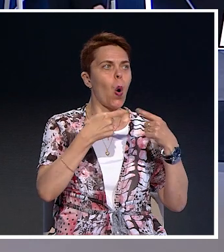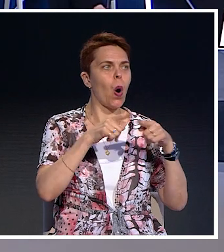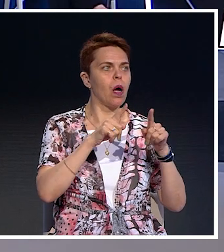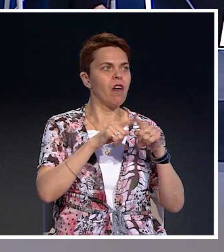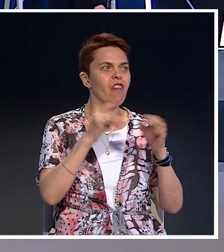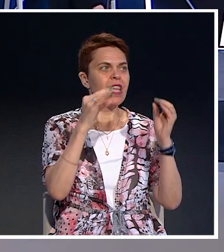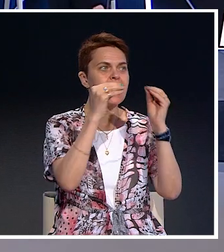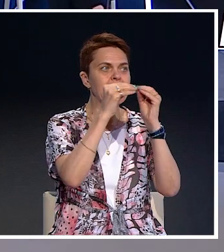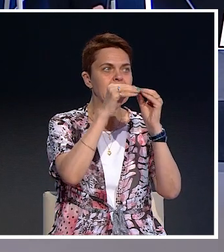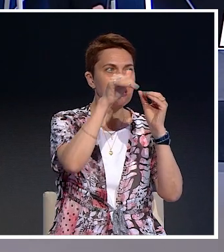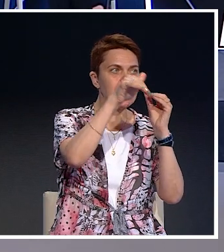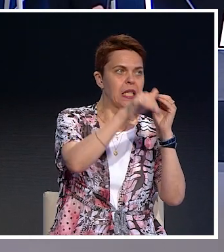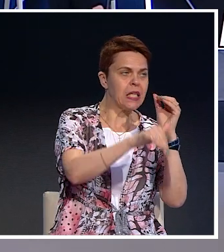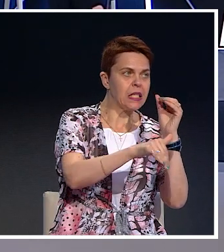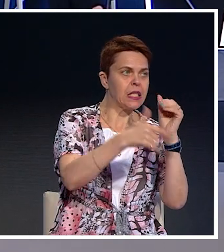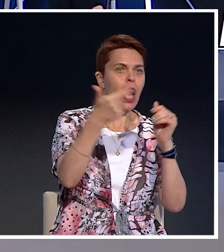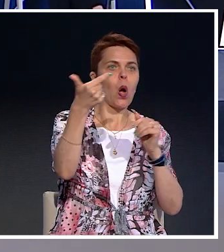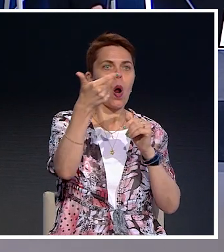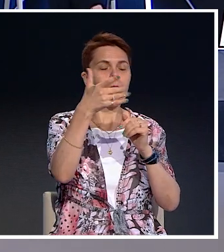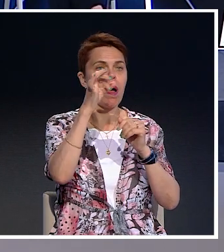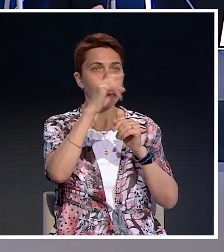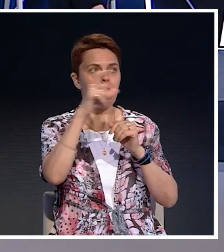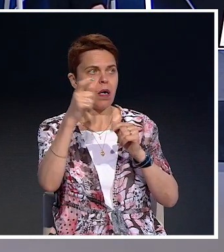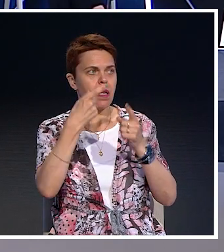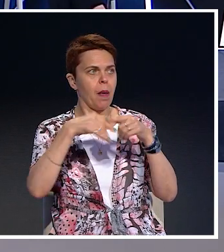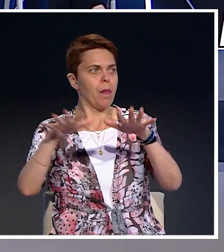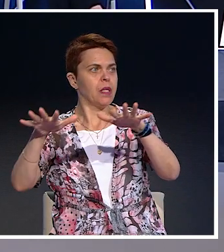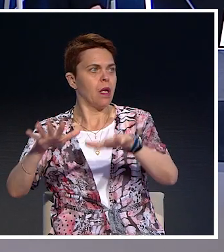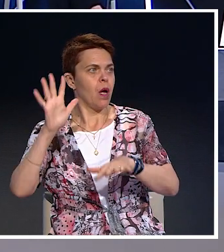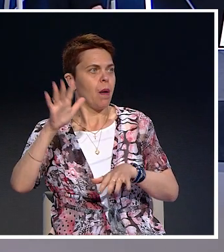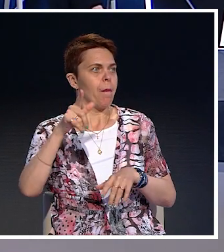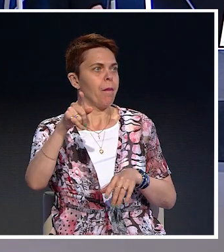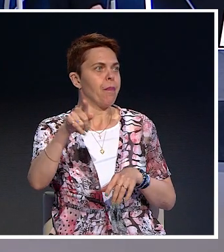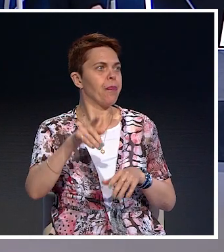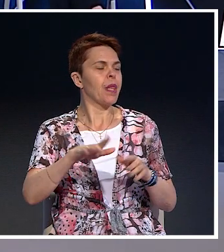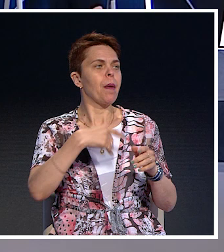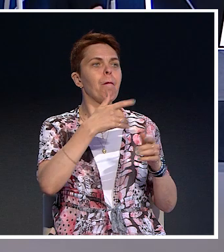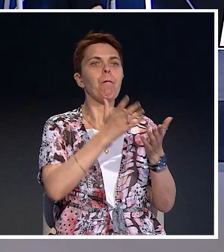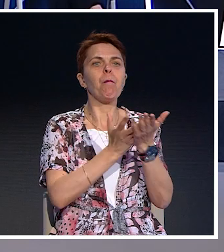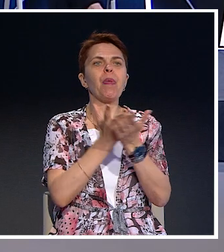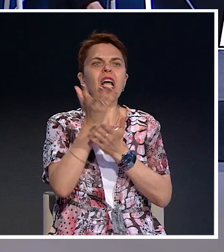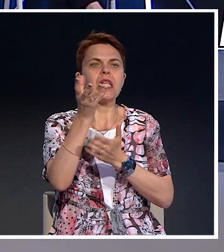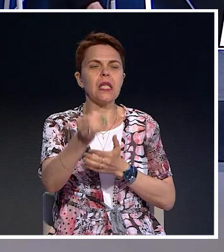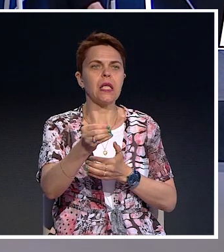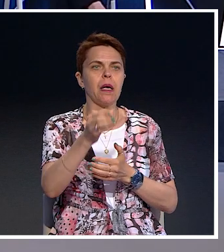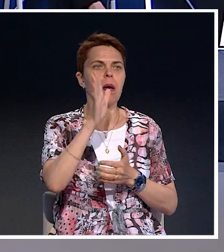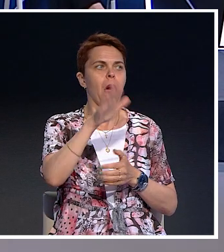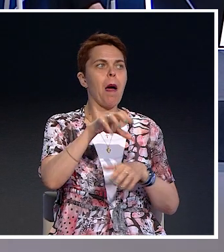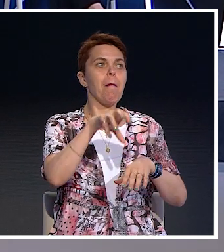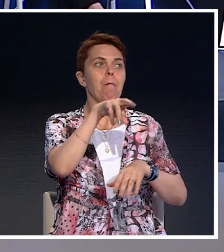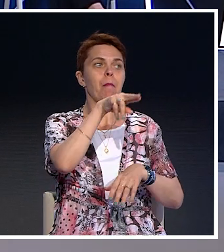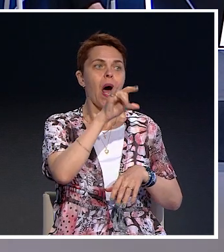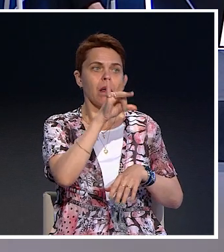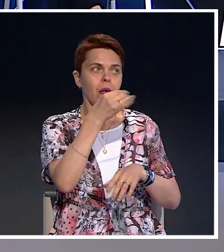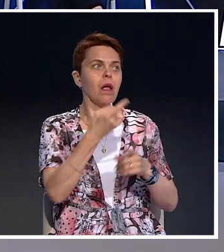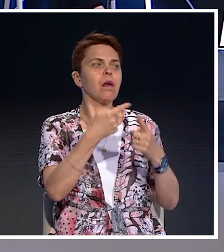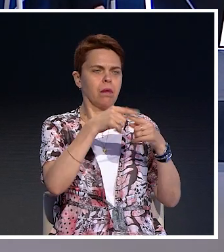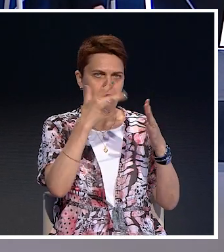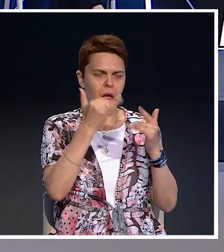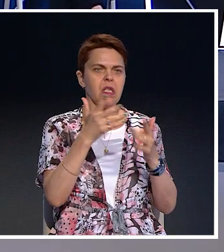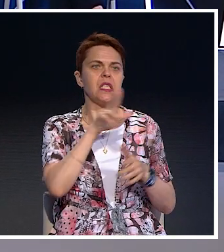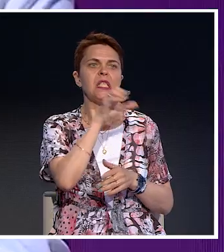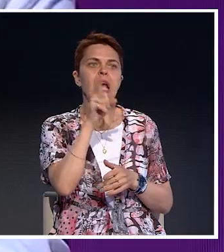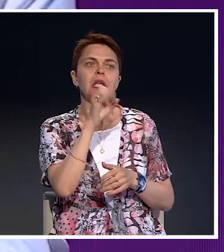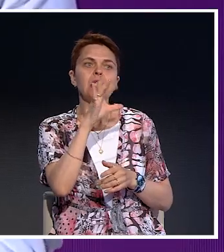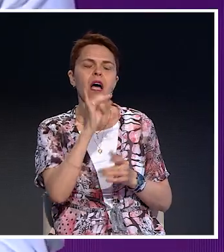Зокрема, від 10 тисяч виборців в громадах до місцевих рад буде платити партія. Тому застави дійсно